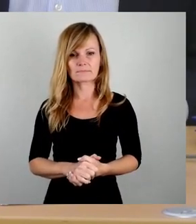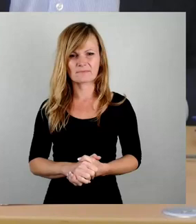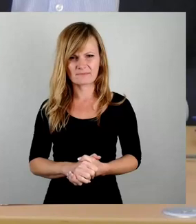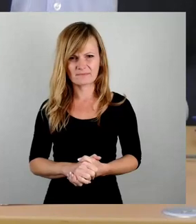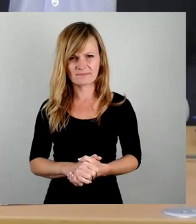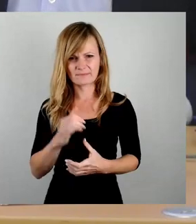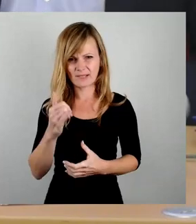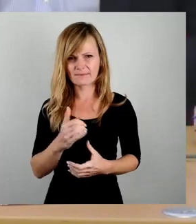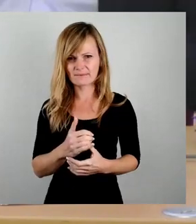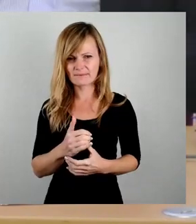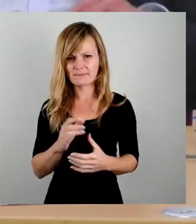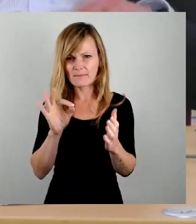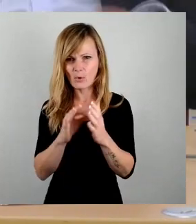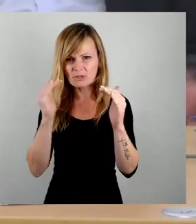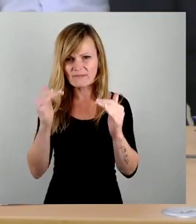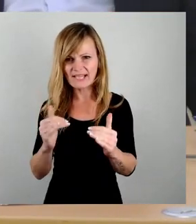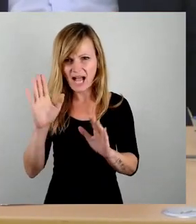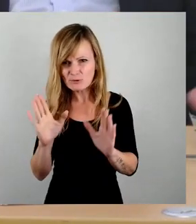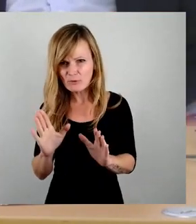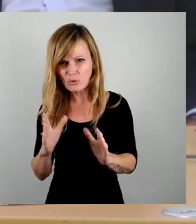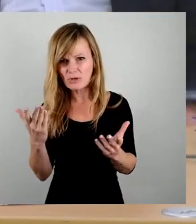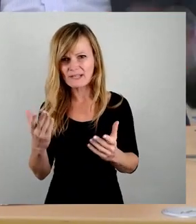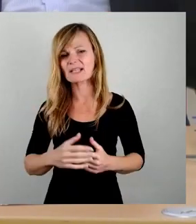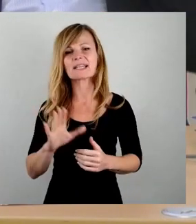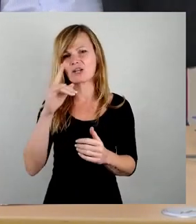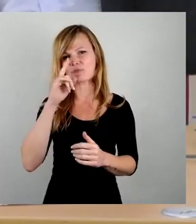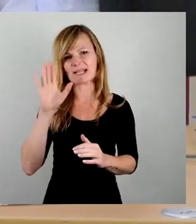Den auf punktweise Abstimmung. Nein, Spaß beiseite.